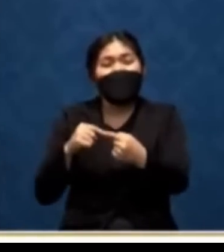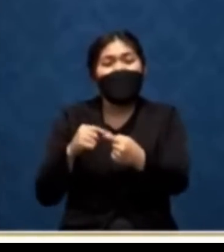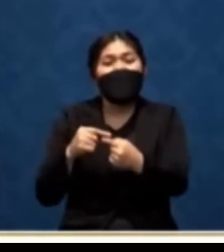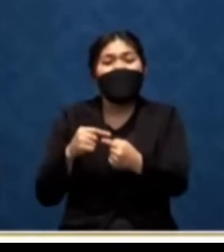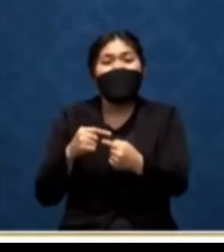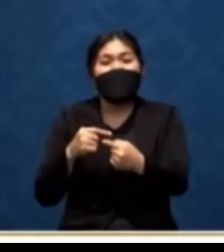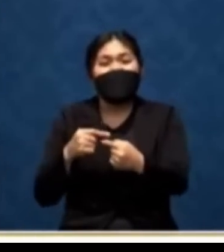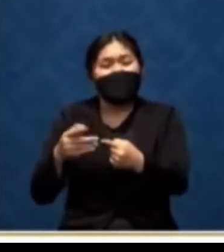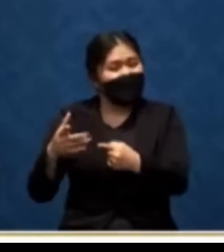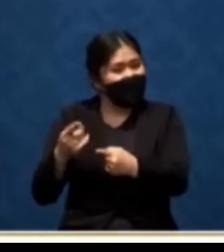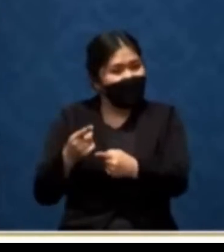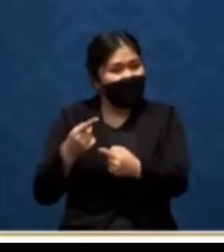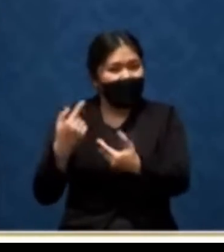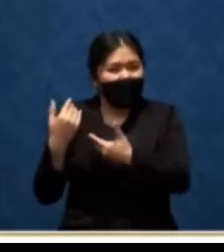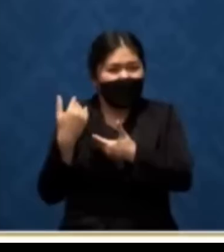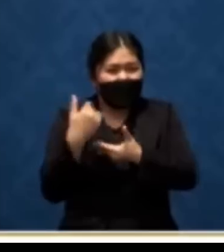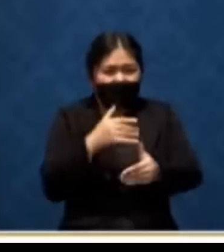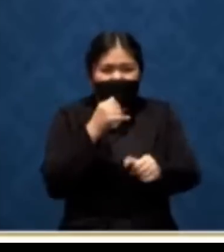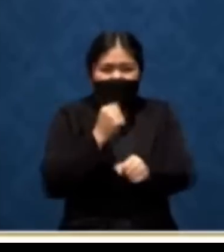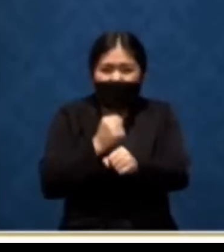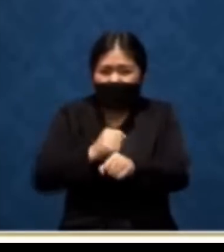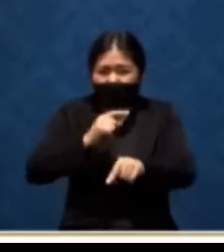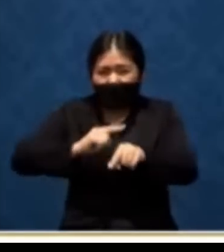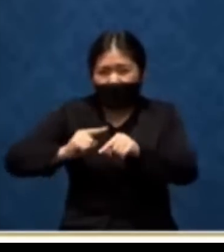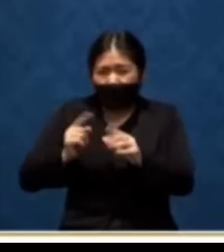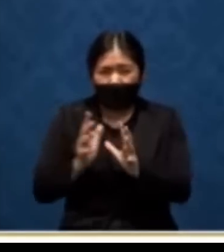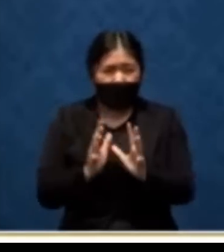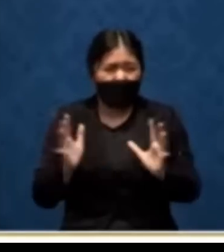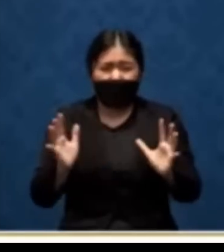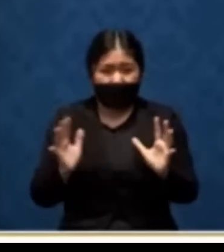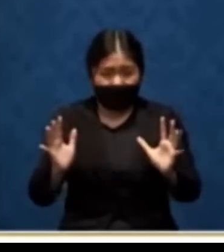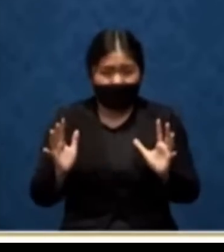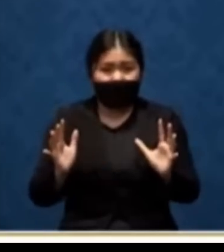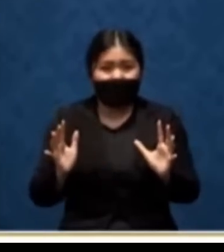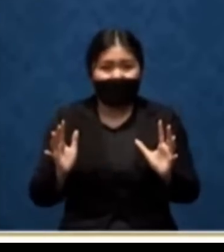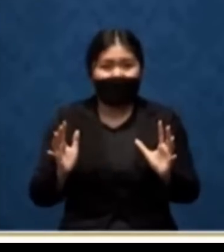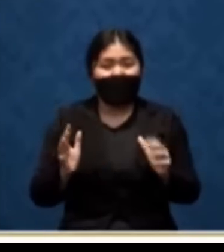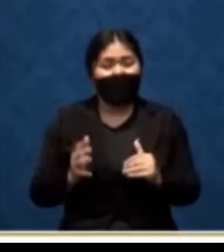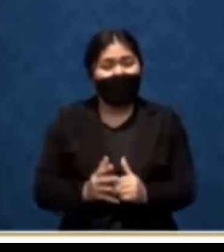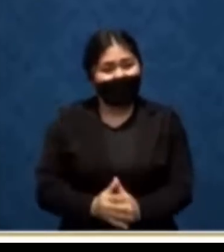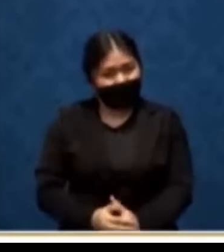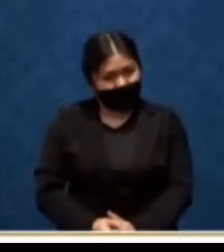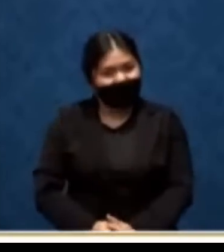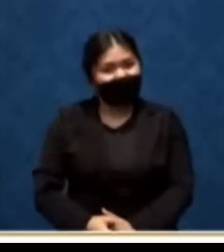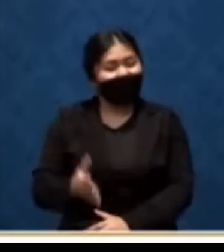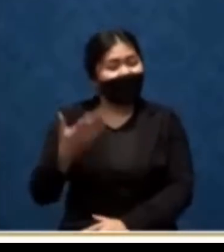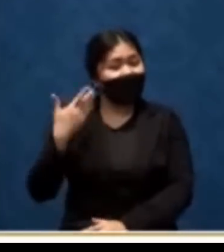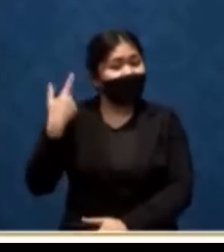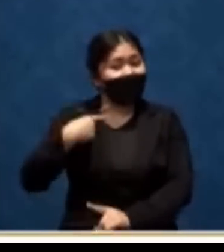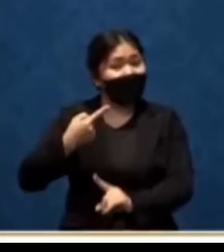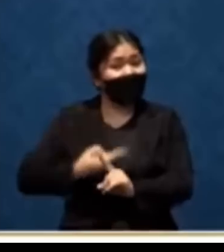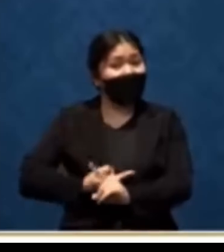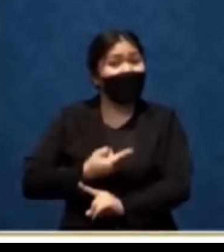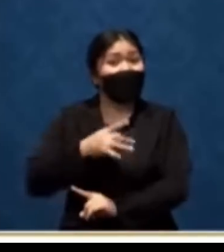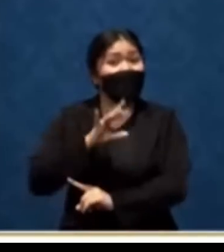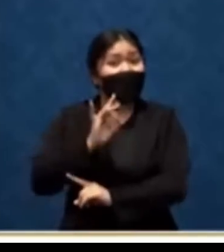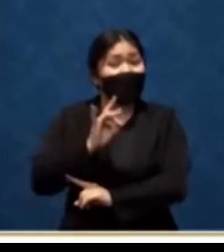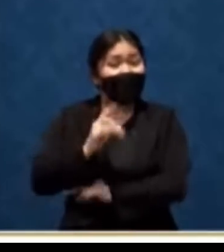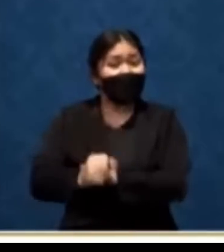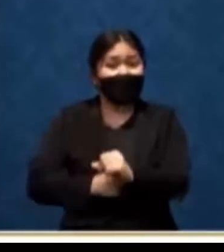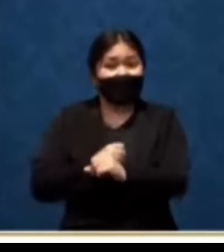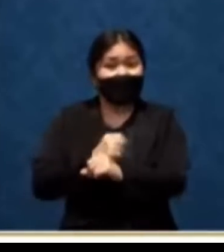เข้ามาได้อีกมากมายยังดีนะครับเมื่อเดือนสิงหา65ที่ผ่านม